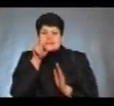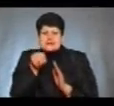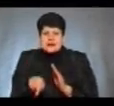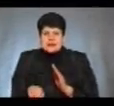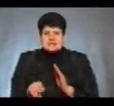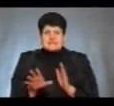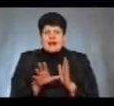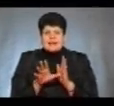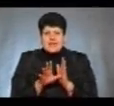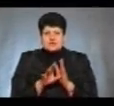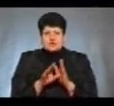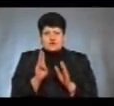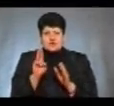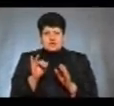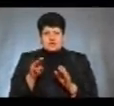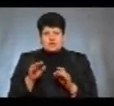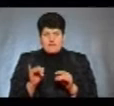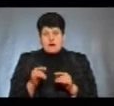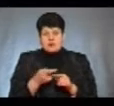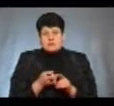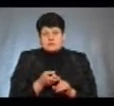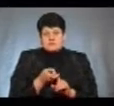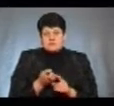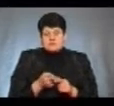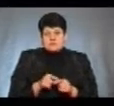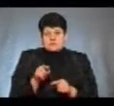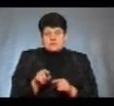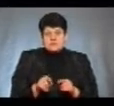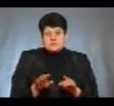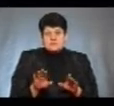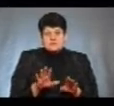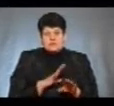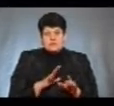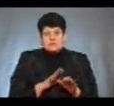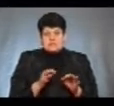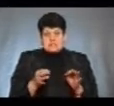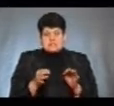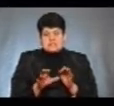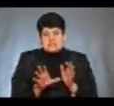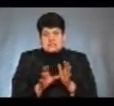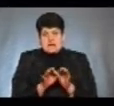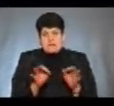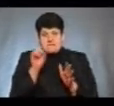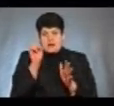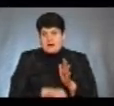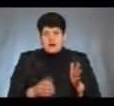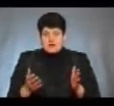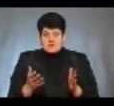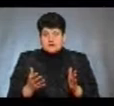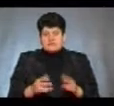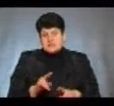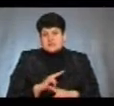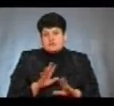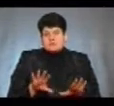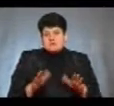саму електрощитову, внаслідок чого сталося замикання і він загинув на місці події, оскільки там була